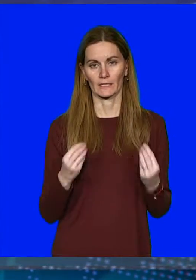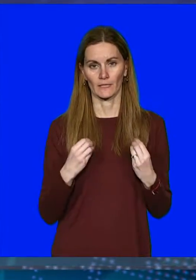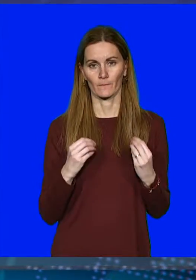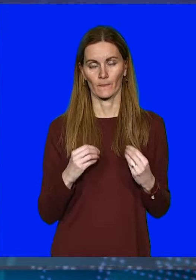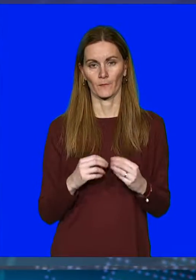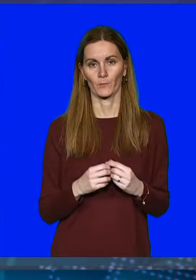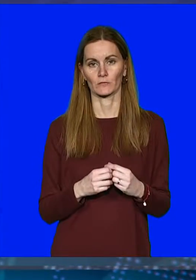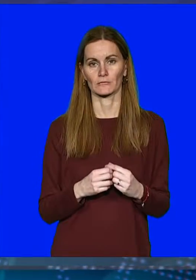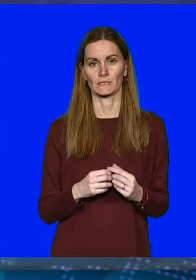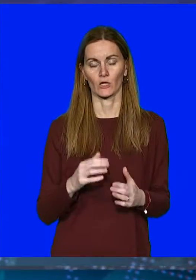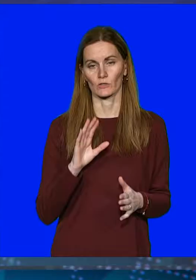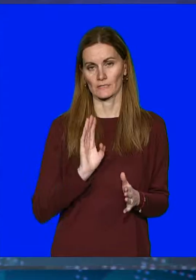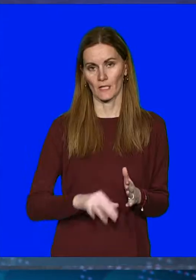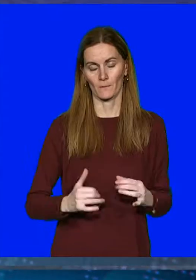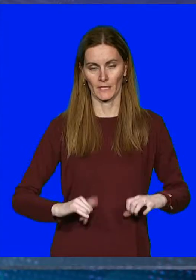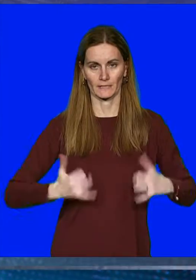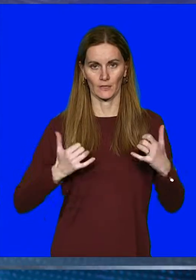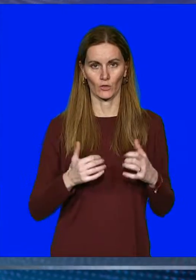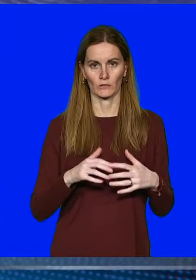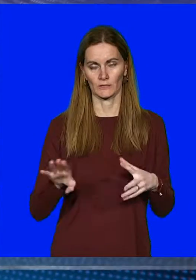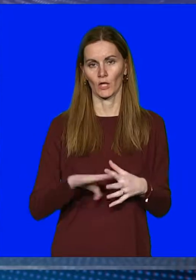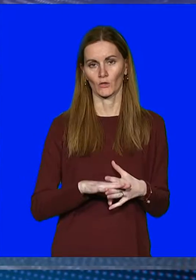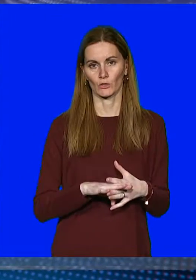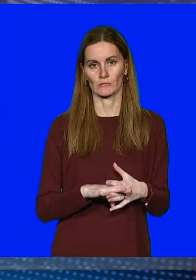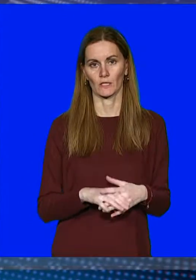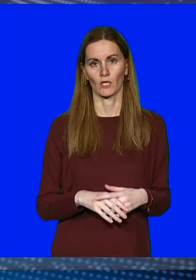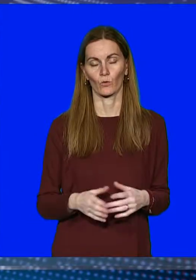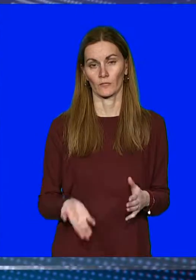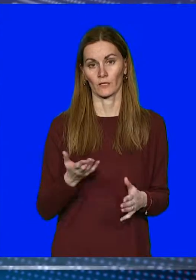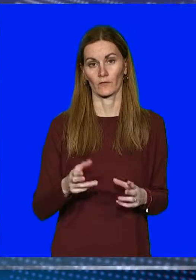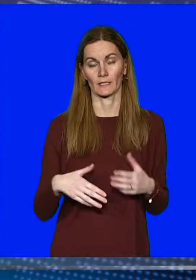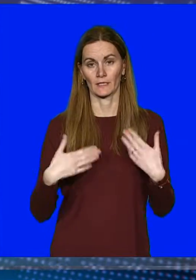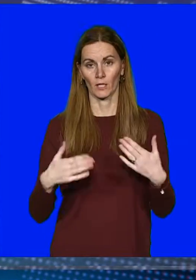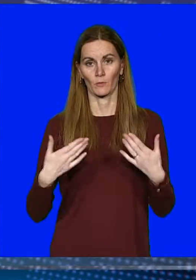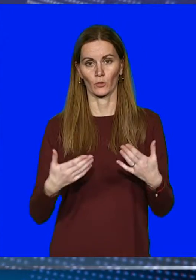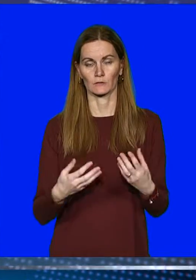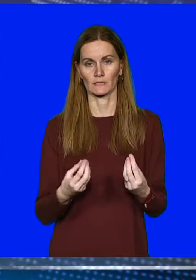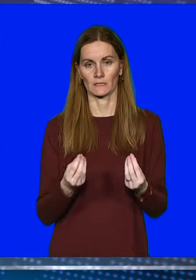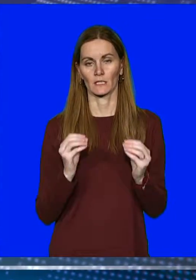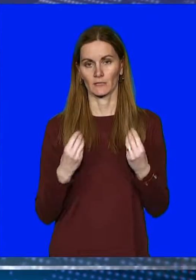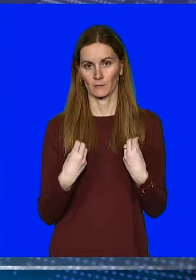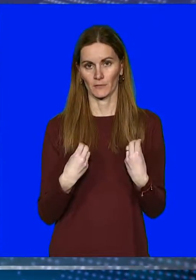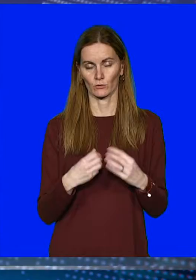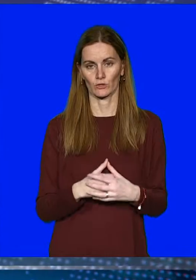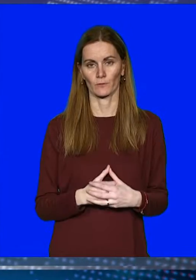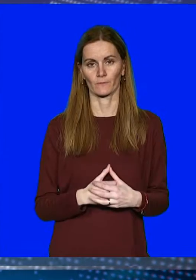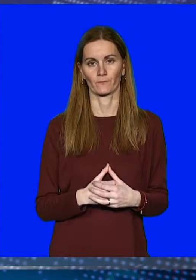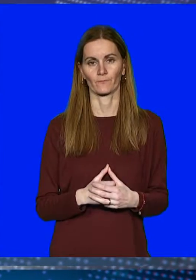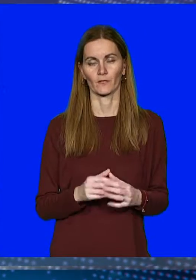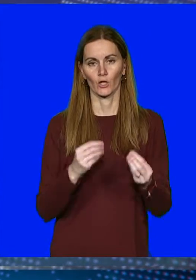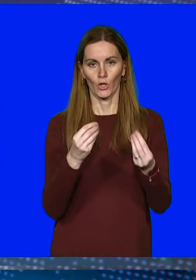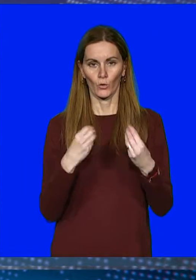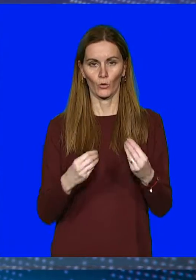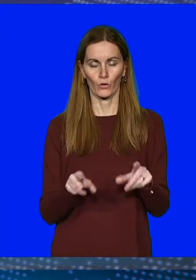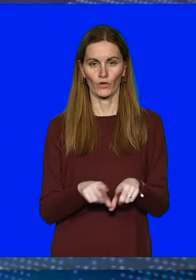veliki je poticaj, jer ako se znači padne godine ili nešto, odmah se automatski gubi, tako da je veliki poticaj za nastavak studija i davanje u